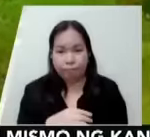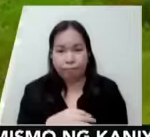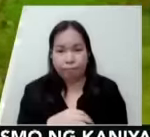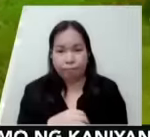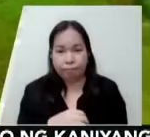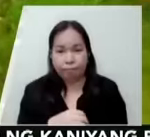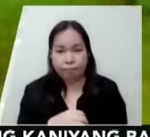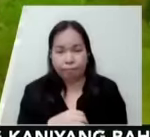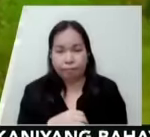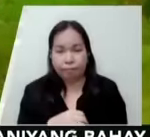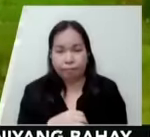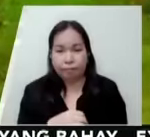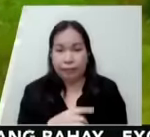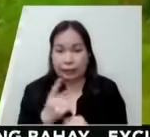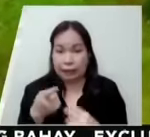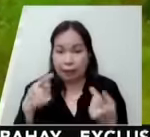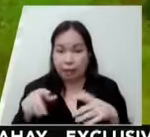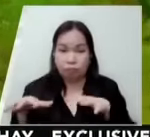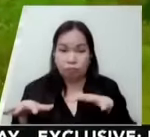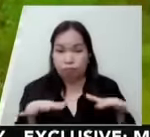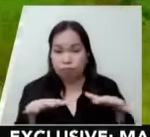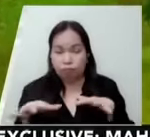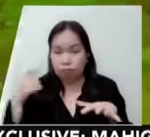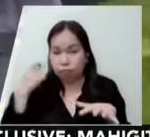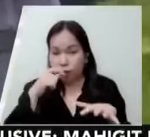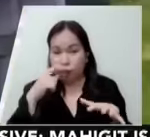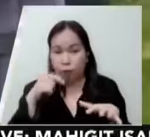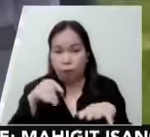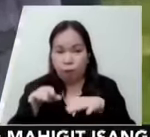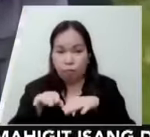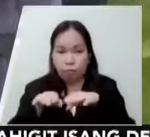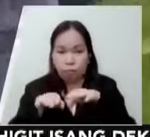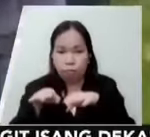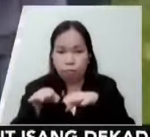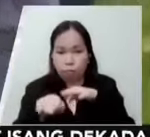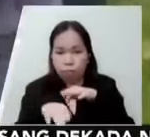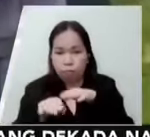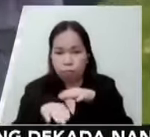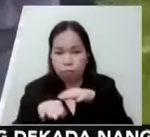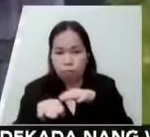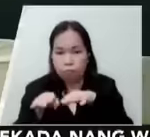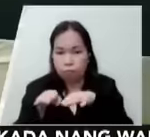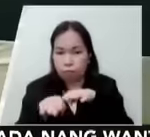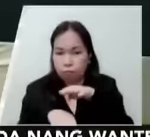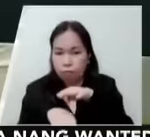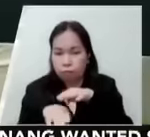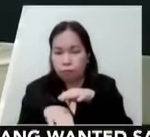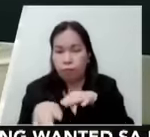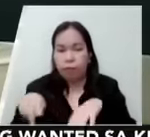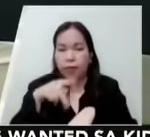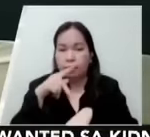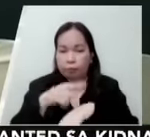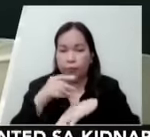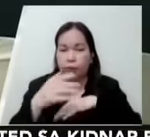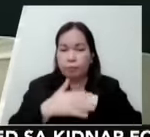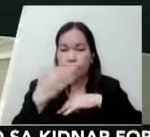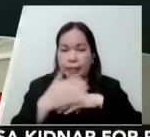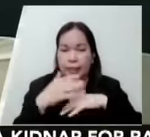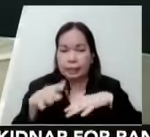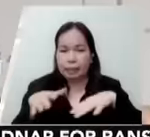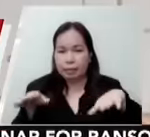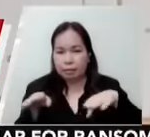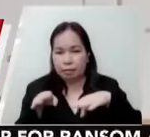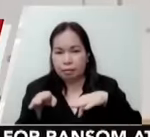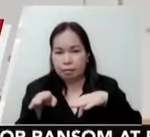Ang lindol sa Taiwan may kaugnayan daw sa paggalaw ng Philippine Sea Plate, sabi ng FIVOX. Ang Philippine Sea Plate naman, ang Eurasian Plate sa Taiwan,